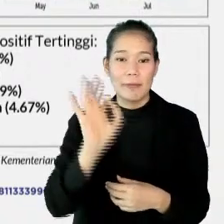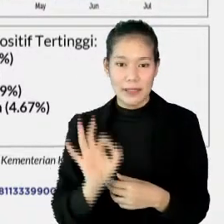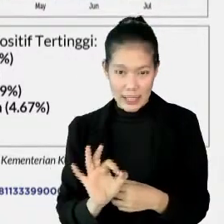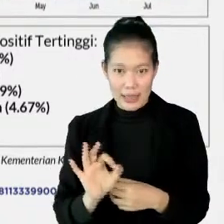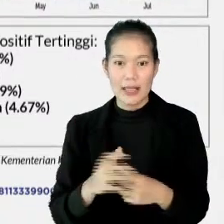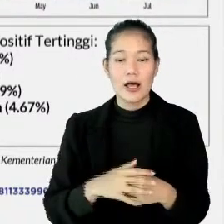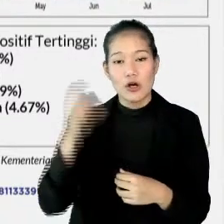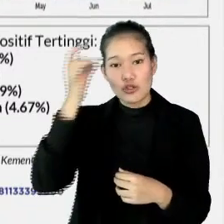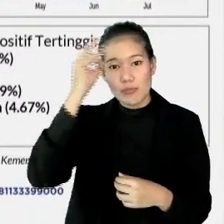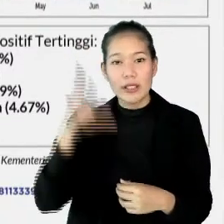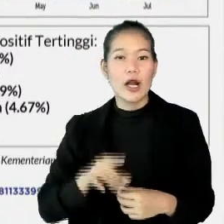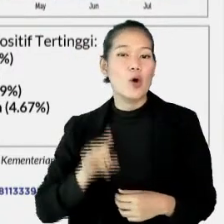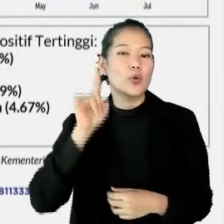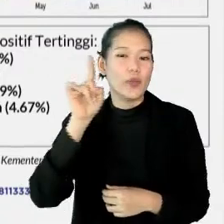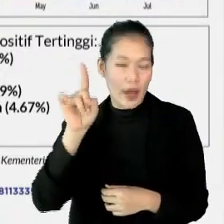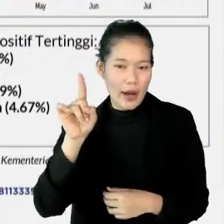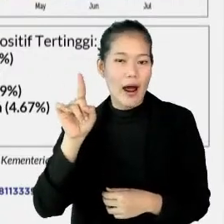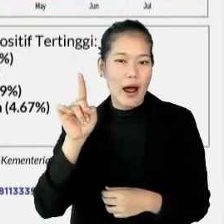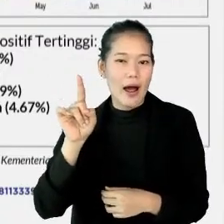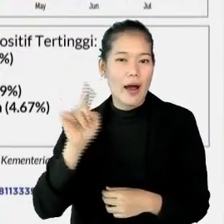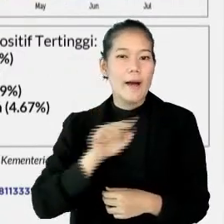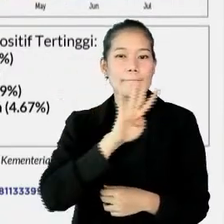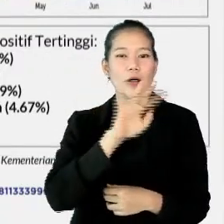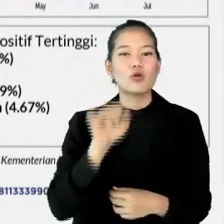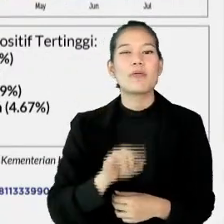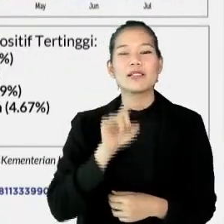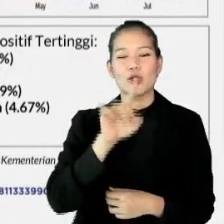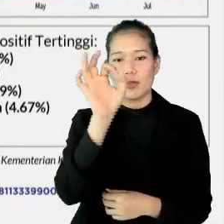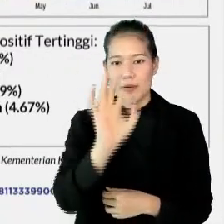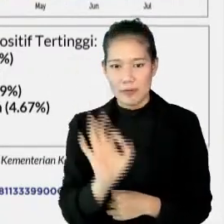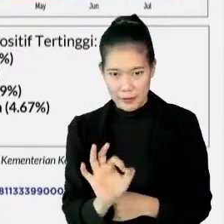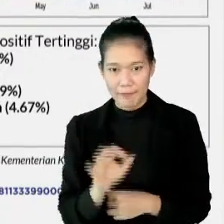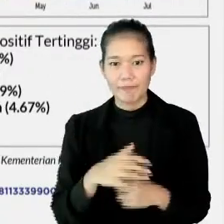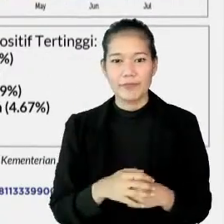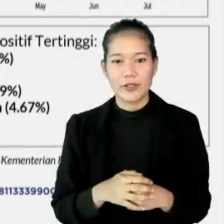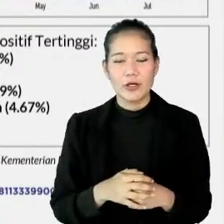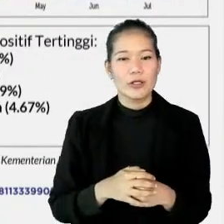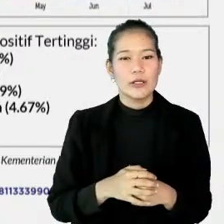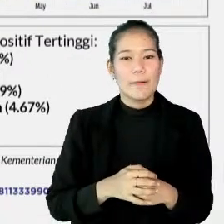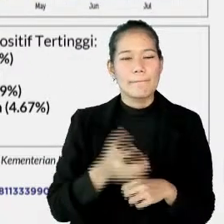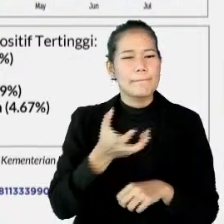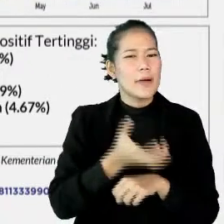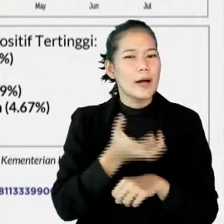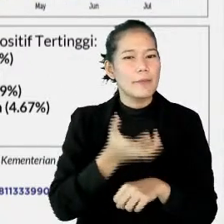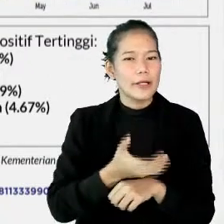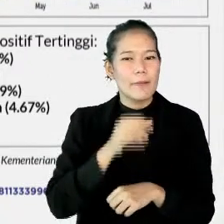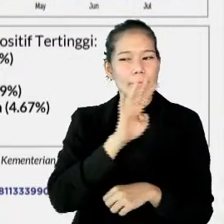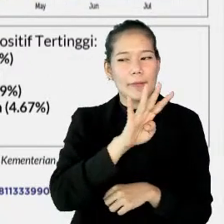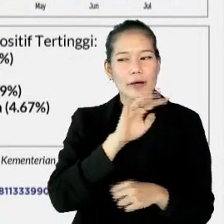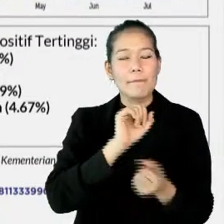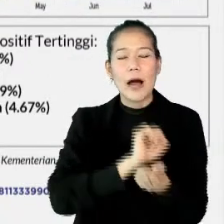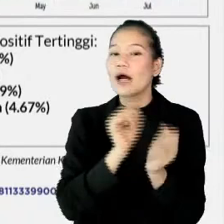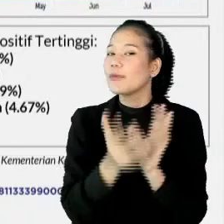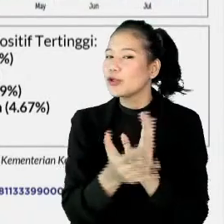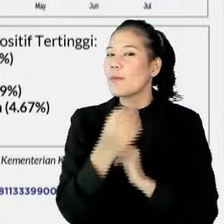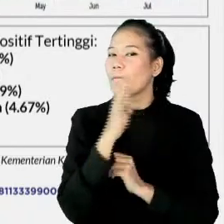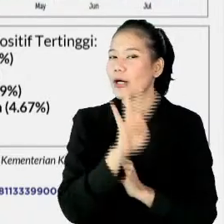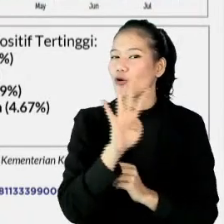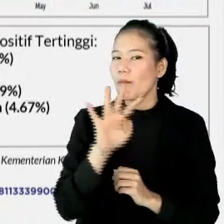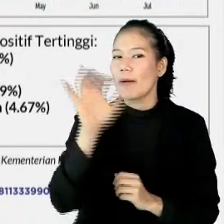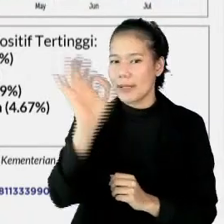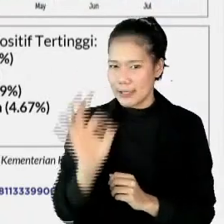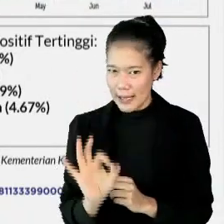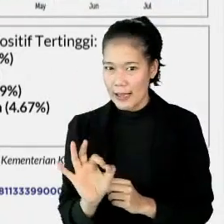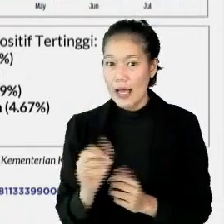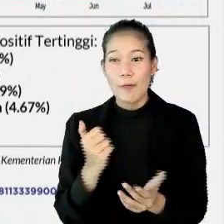Sumatera Utara ini juga naik angka kematiannya 41,5%. Kepulauan Bangka Belitung naik 34,4%. Tapi secara angka memang tidak